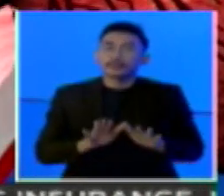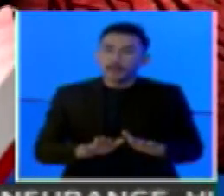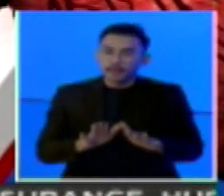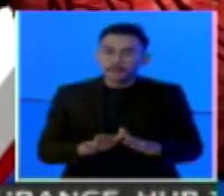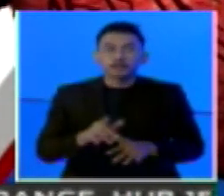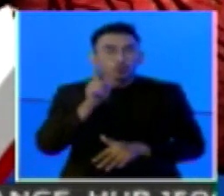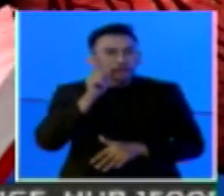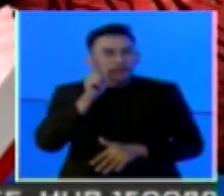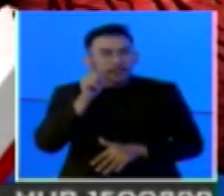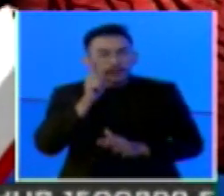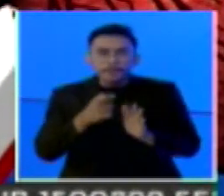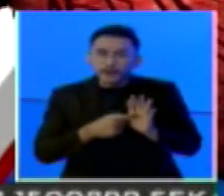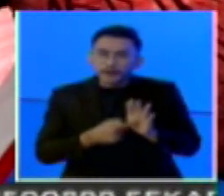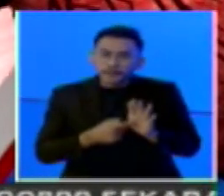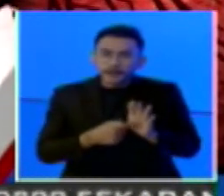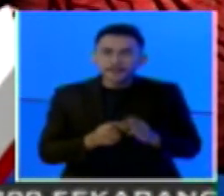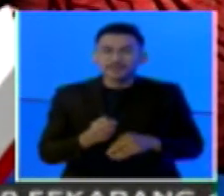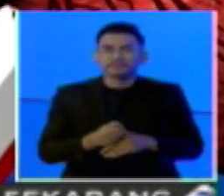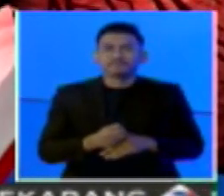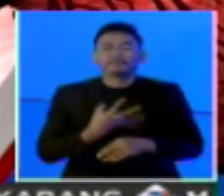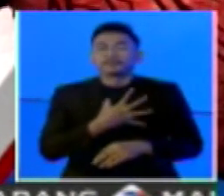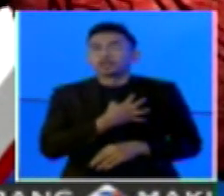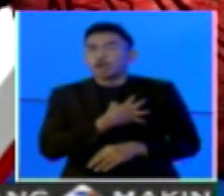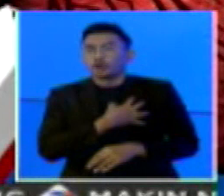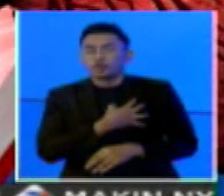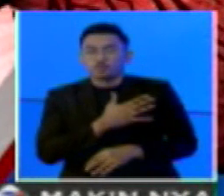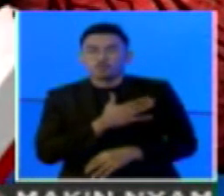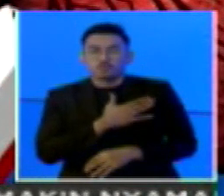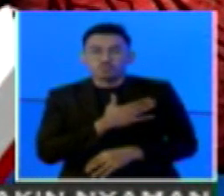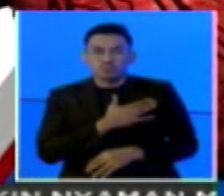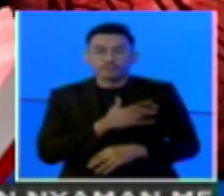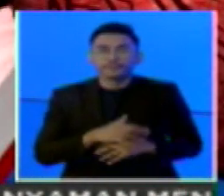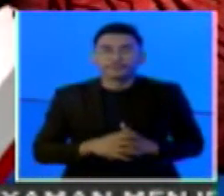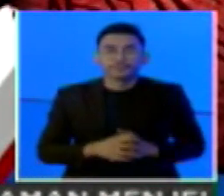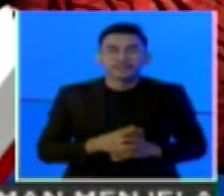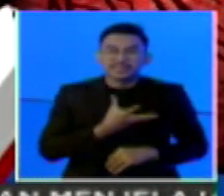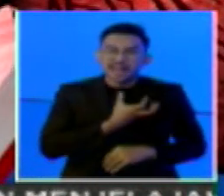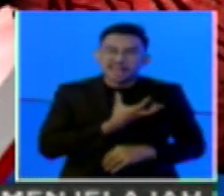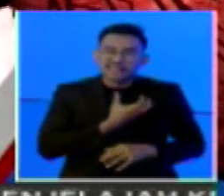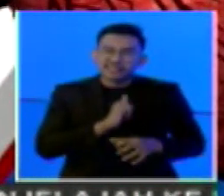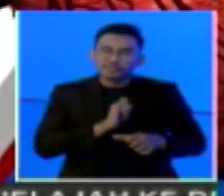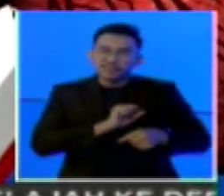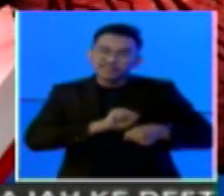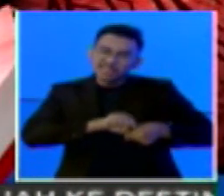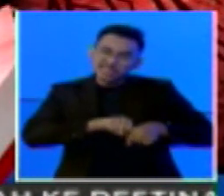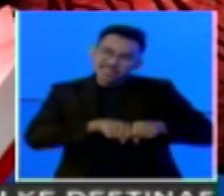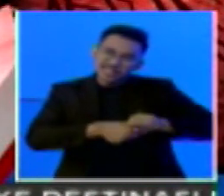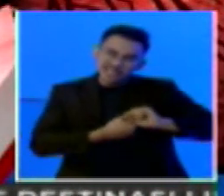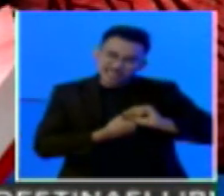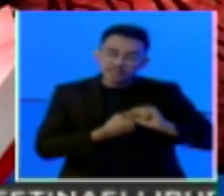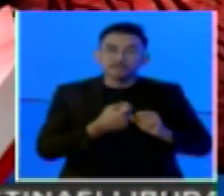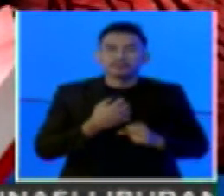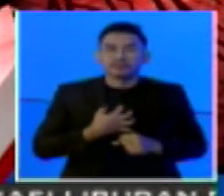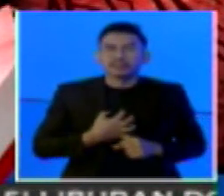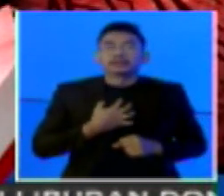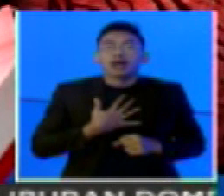jantung. Nyeri dada kiri seperti ditekan atau diremas, sesak napas. Biasanya disertai keringat dingin, kepala pusing dan tubuh